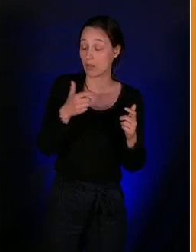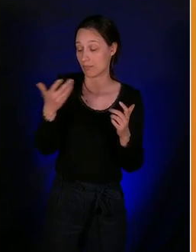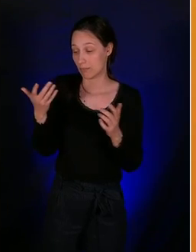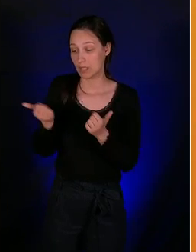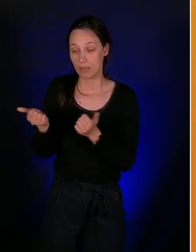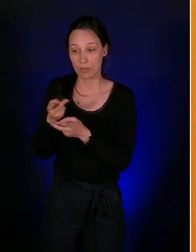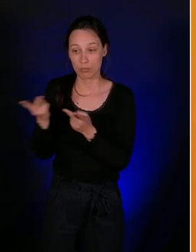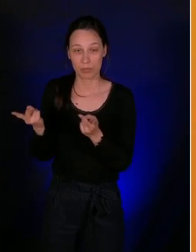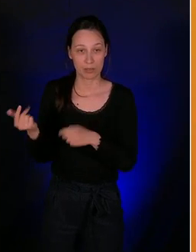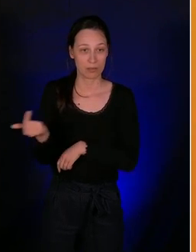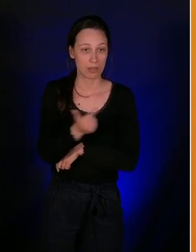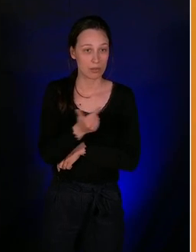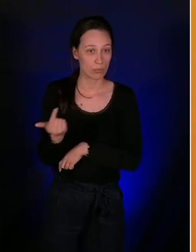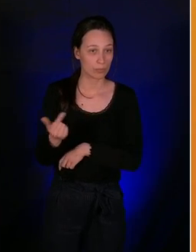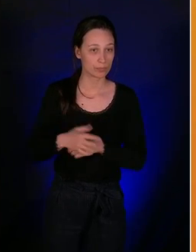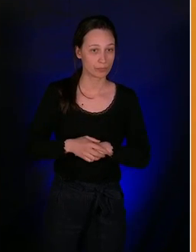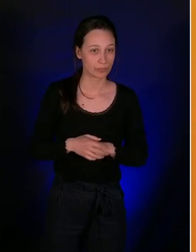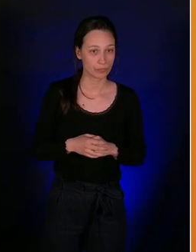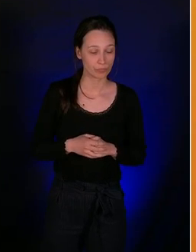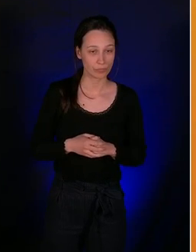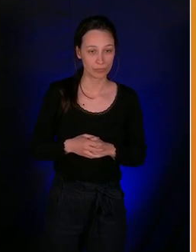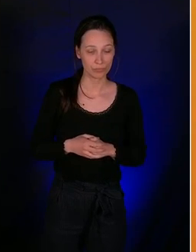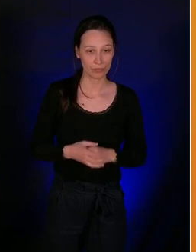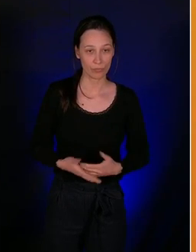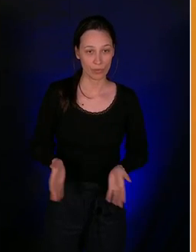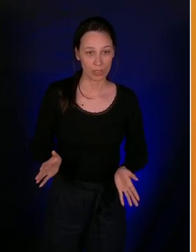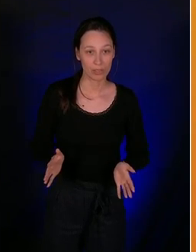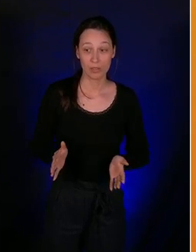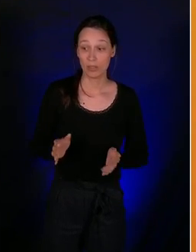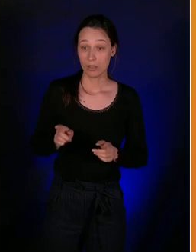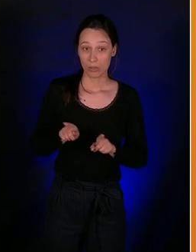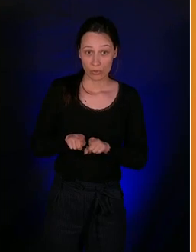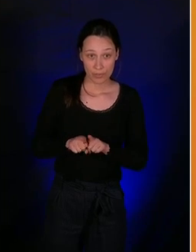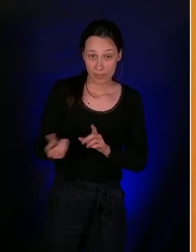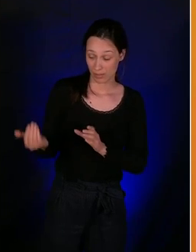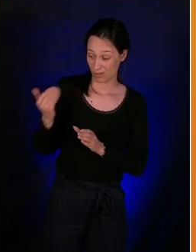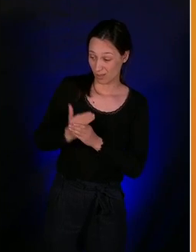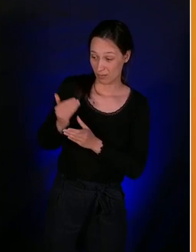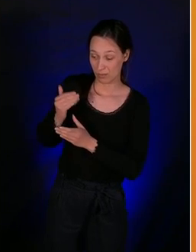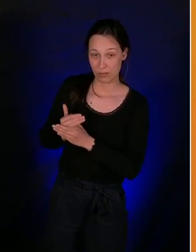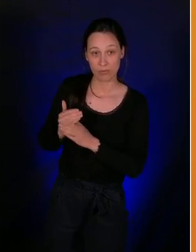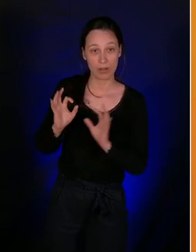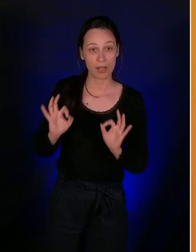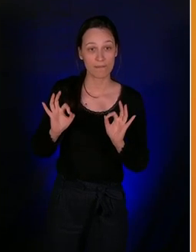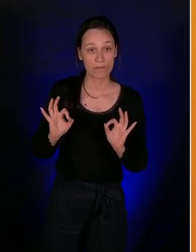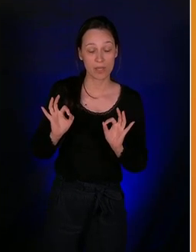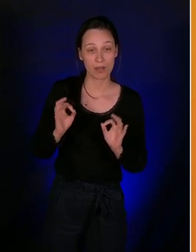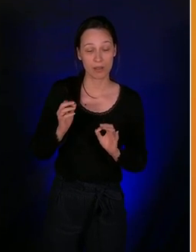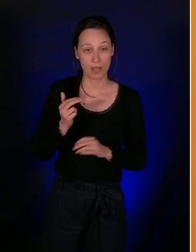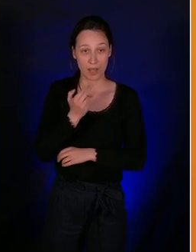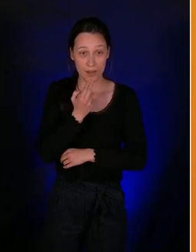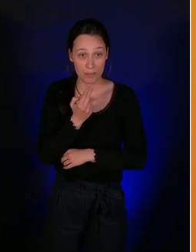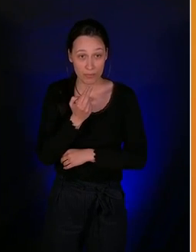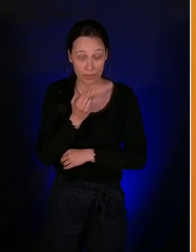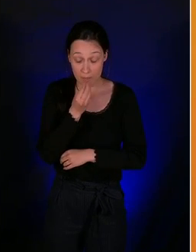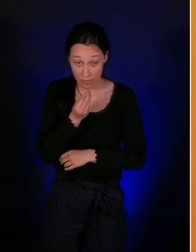Voilà, sur ce point-là. Un certain nombre d'interventions aussi sur l'alimentation, sur l'eau.